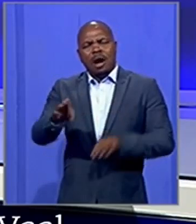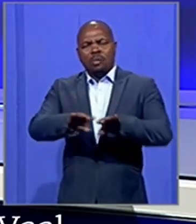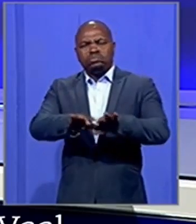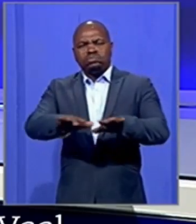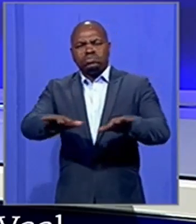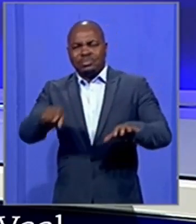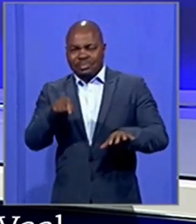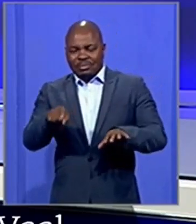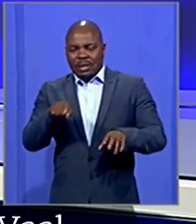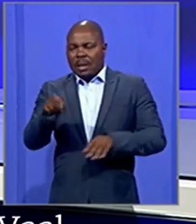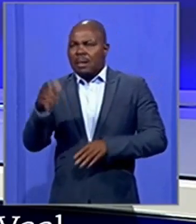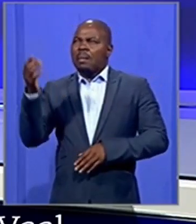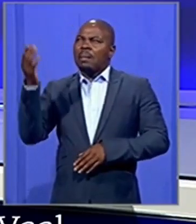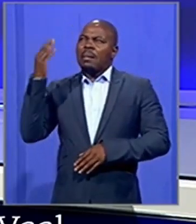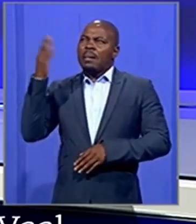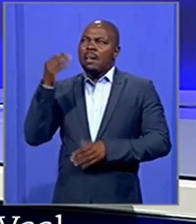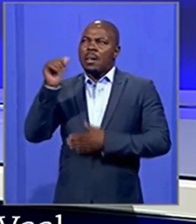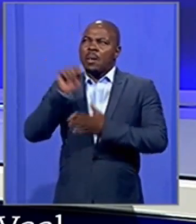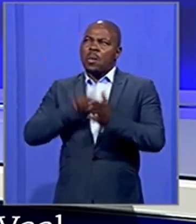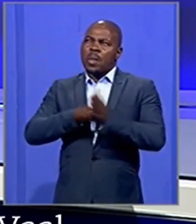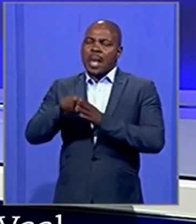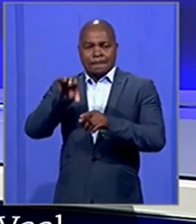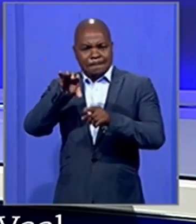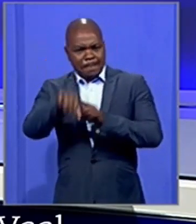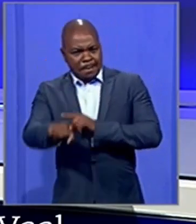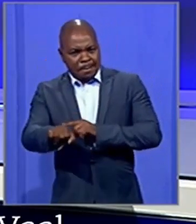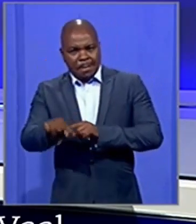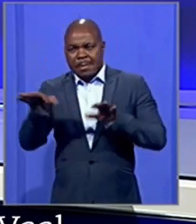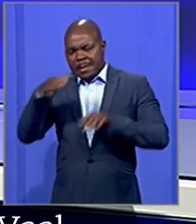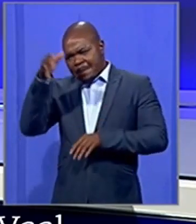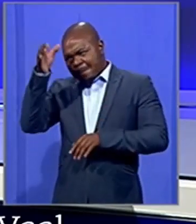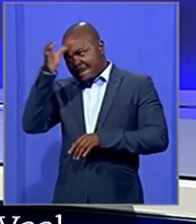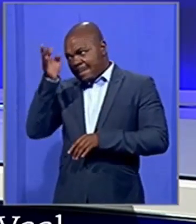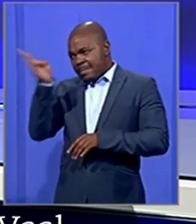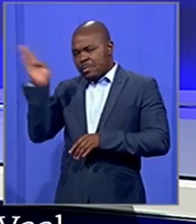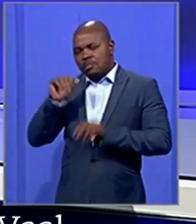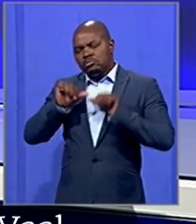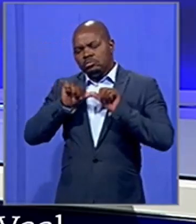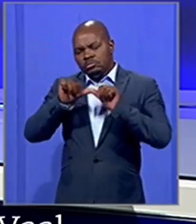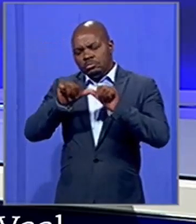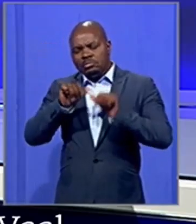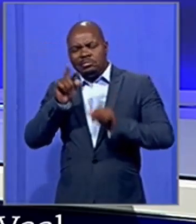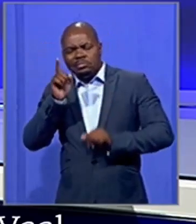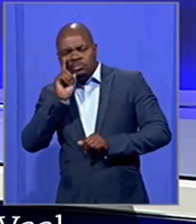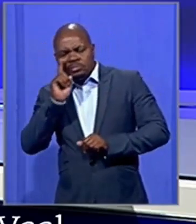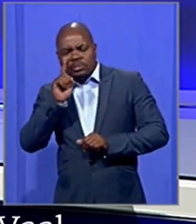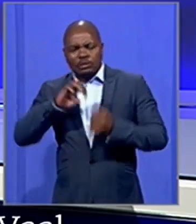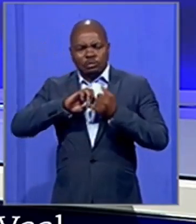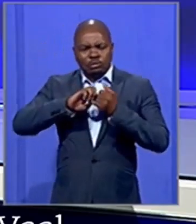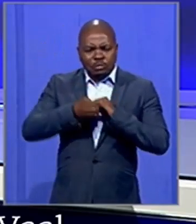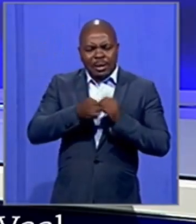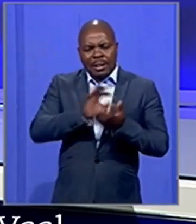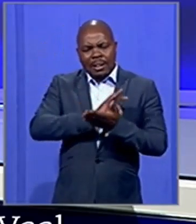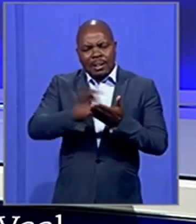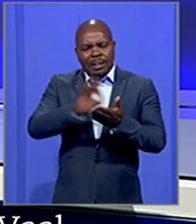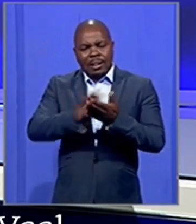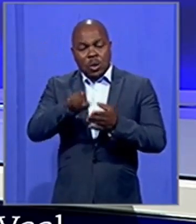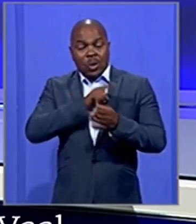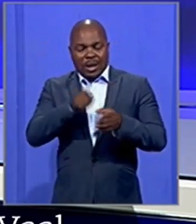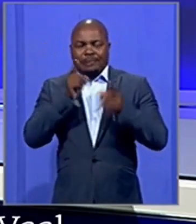bo hweditšwe dibeke tše mmalwa tša go feta, ditsebi di tšwela pele go šogana le go fediša bolele bjo bo lego